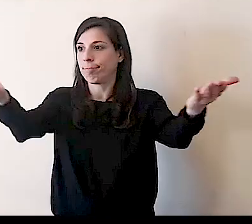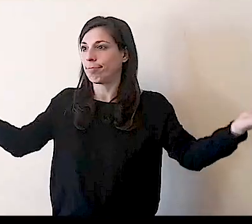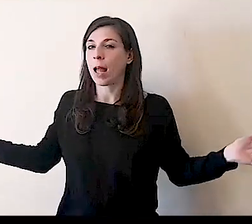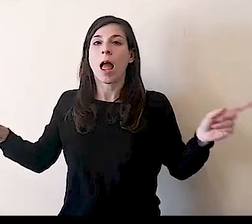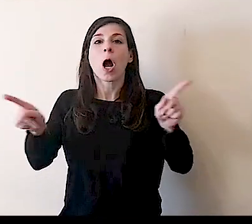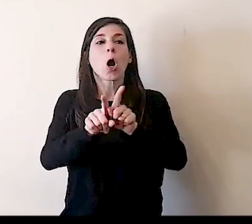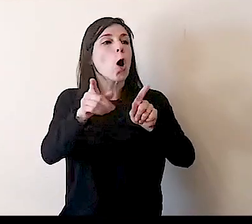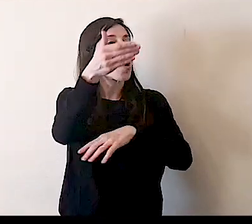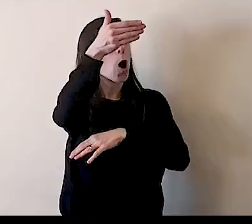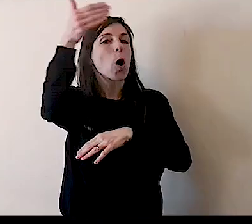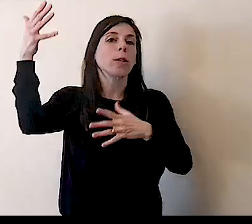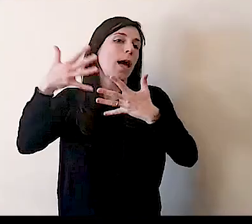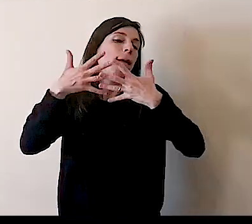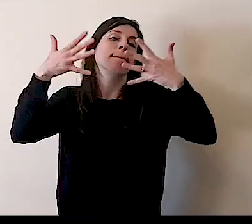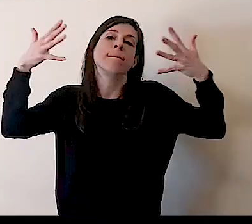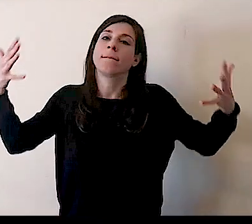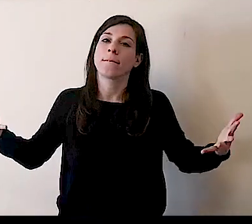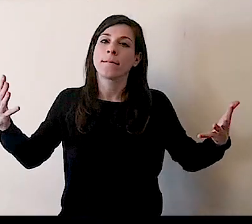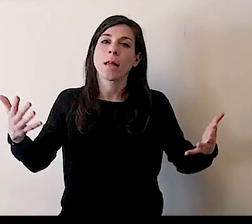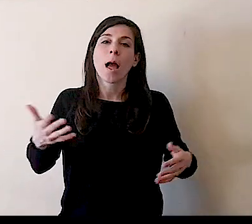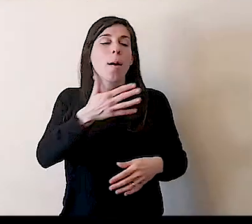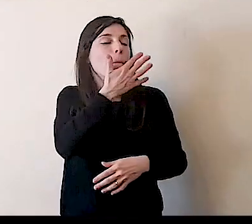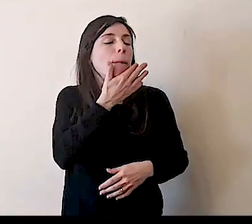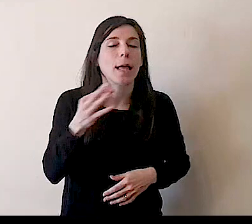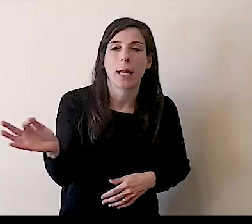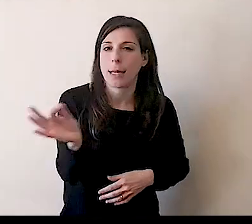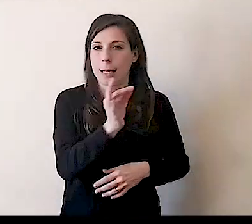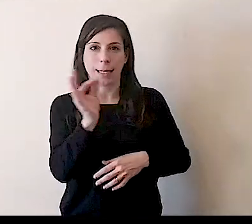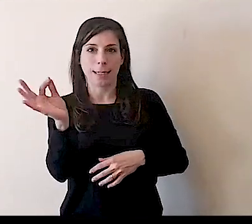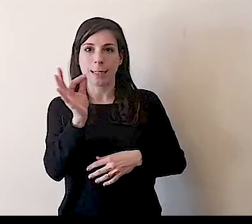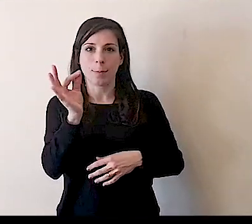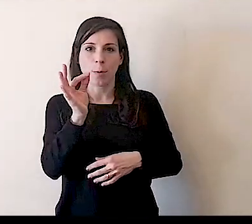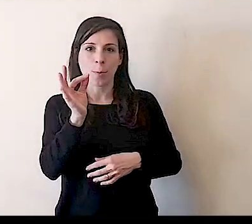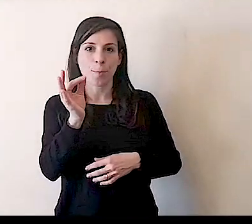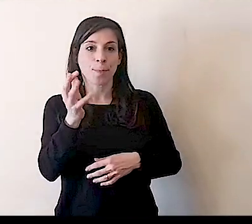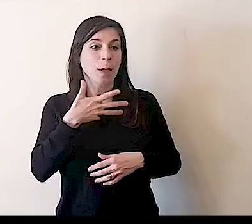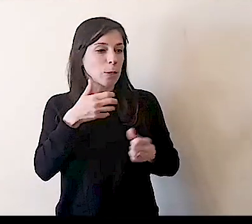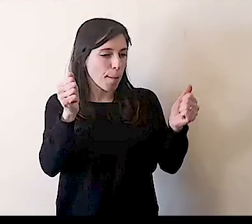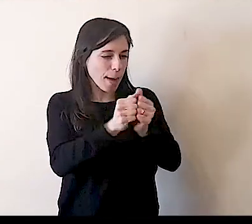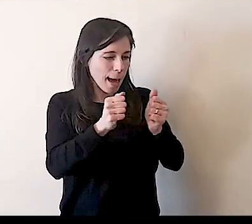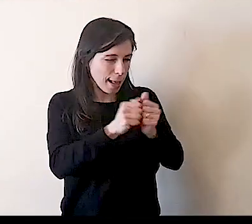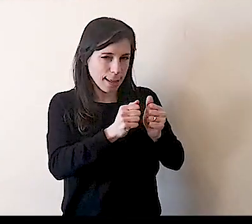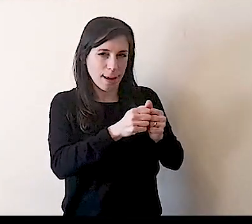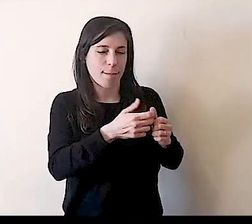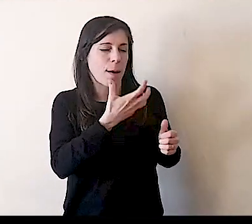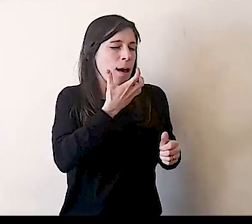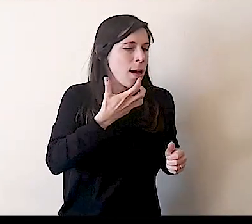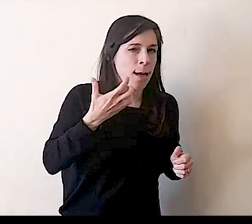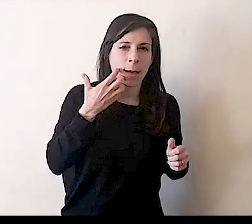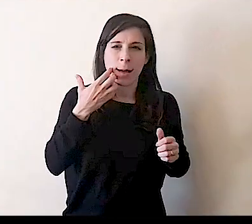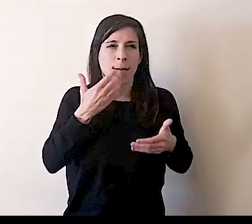come un grande hotel un hotel bellissimo con dei marmi preziosi